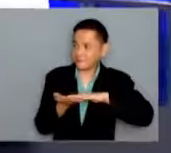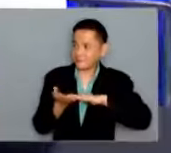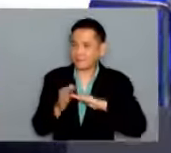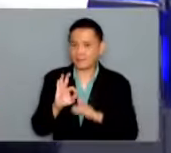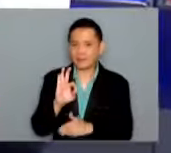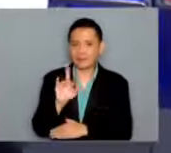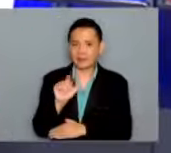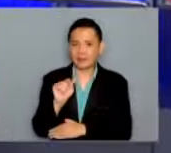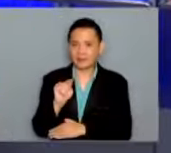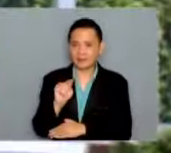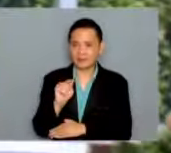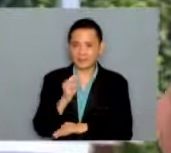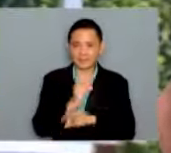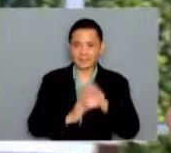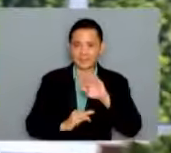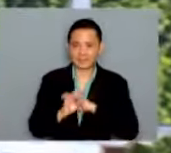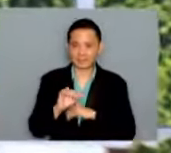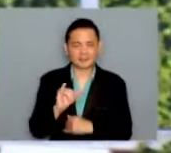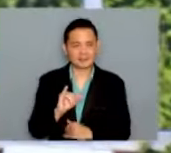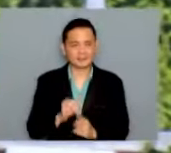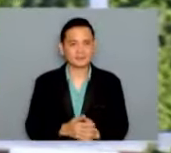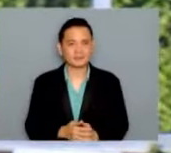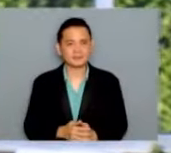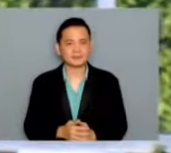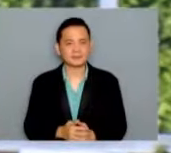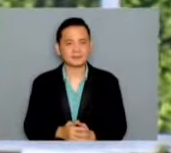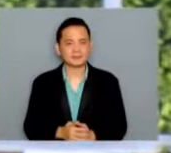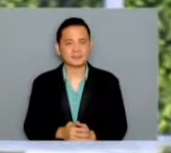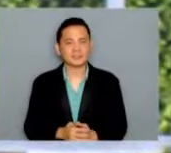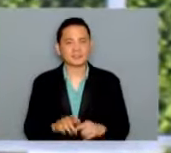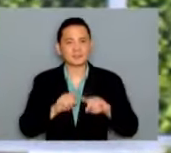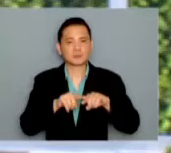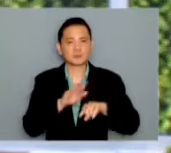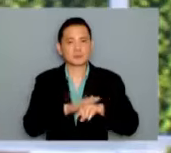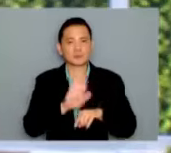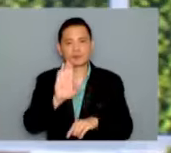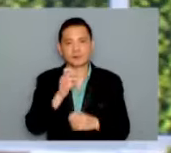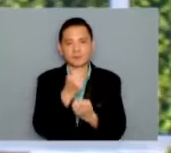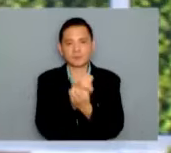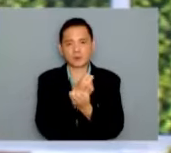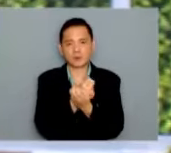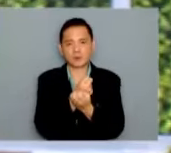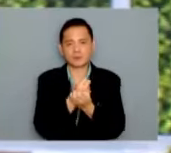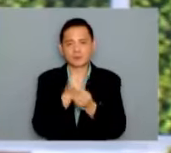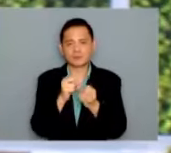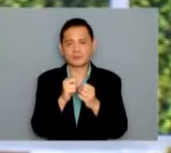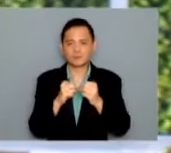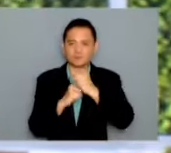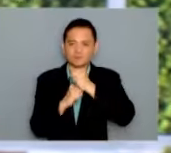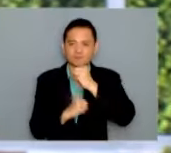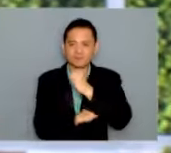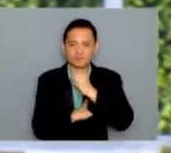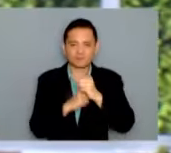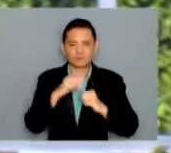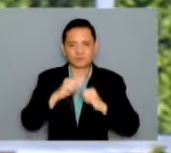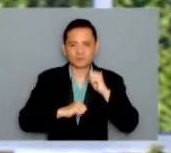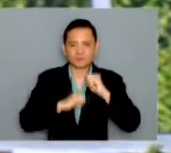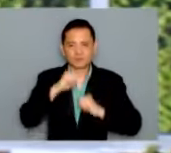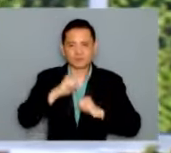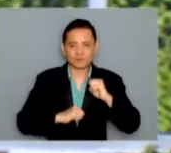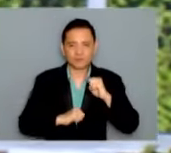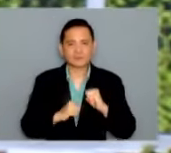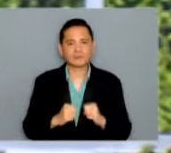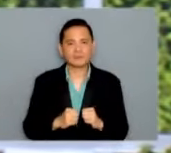So normally yung sa structure ng bone and muscle natin, so ang suggestion lang doon is yung proper running